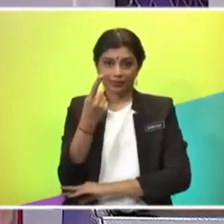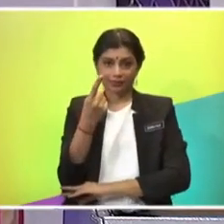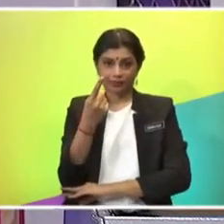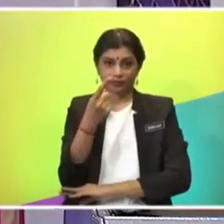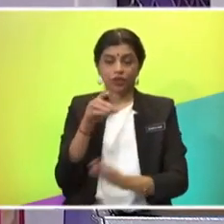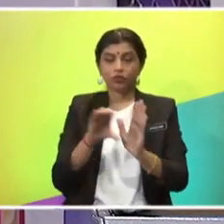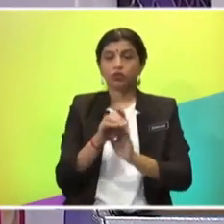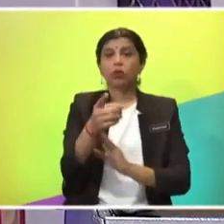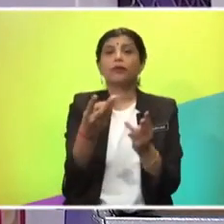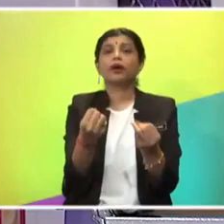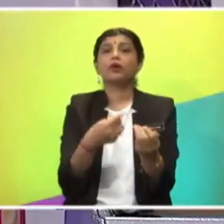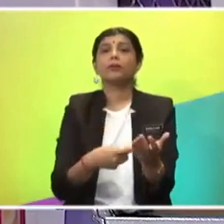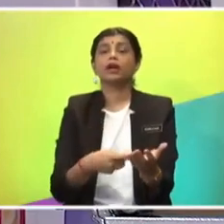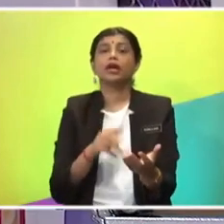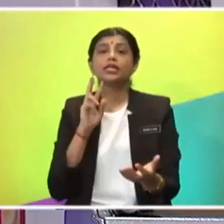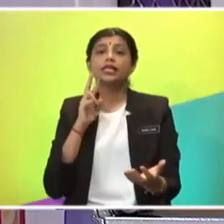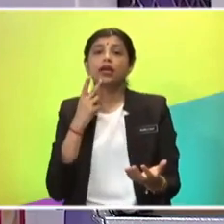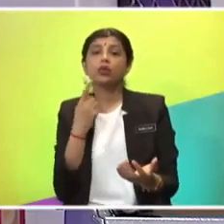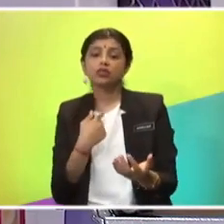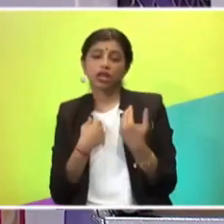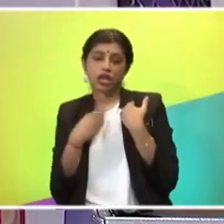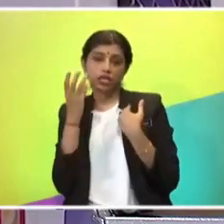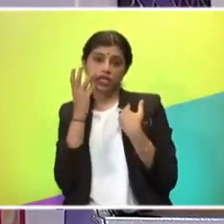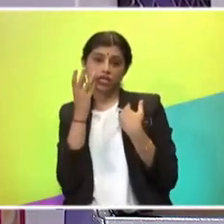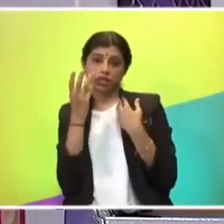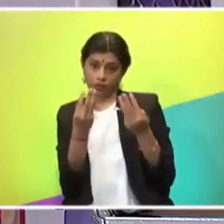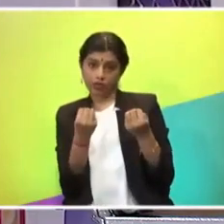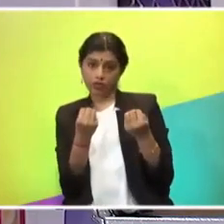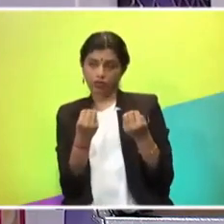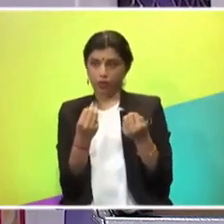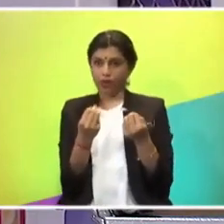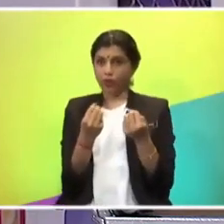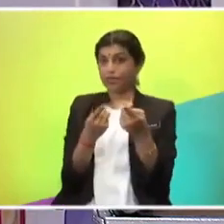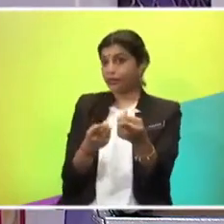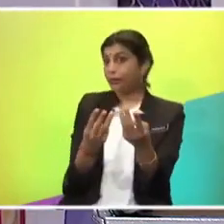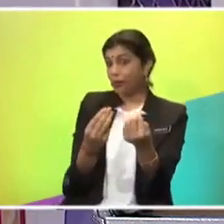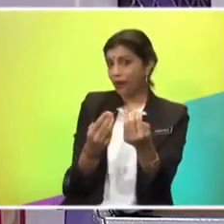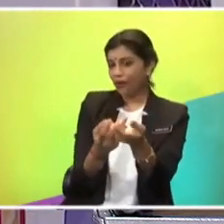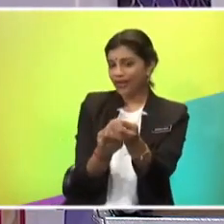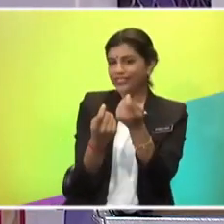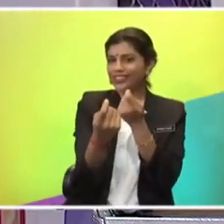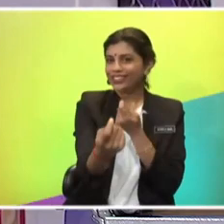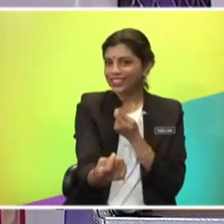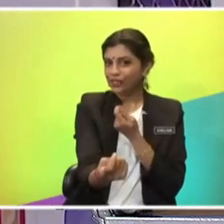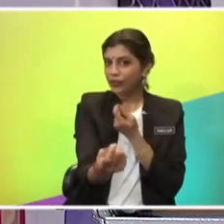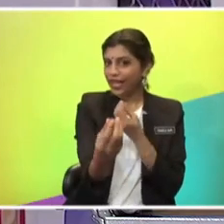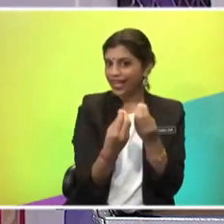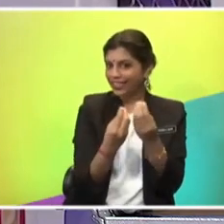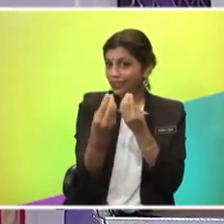sistem itu kita panggil sistem barter. Dan berkaitannya dengan hari ini ialah kita akan